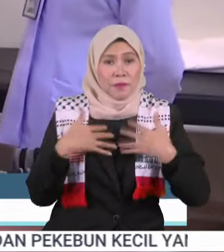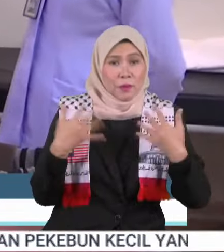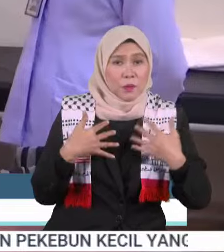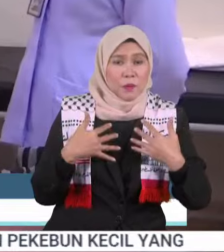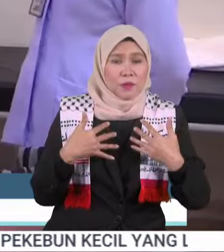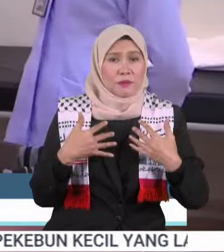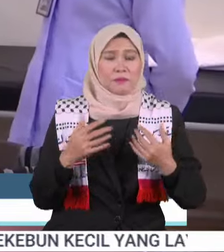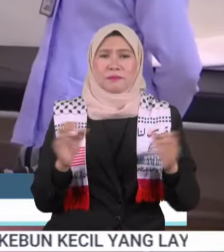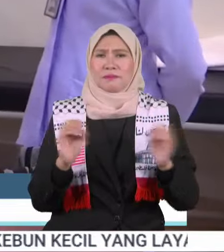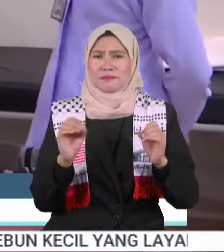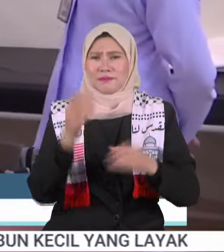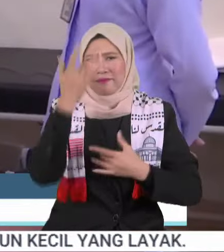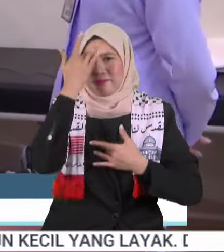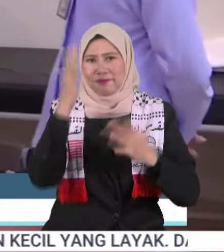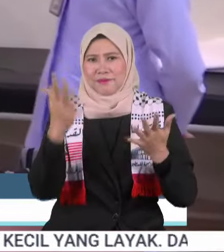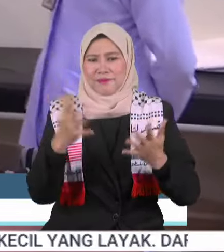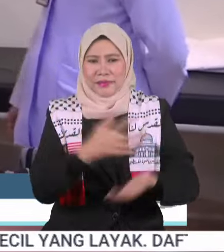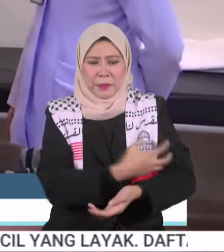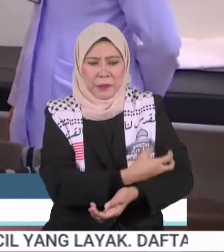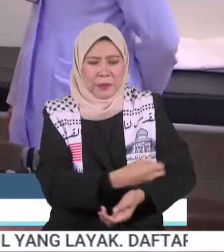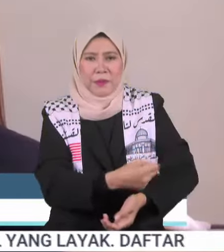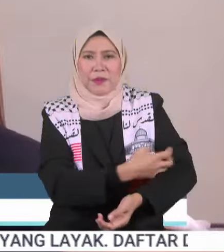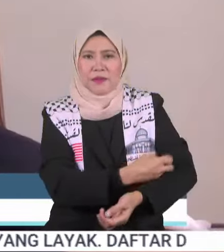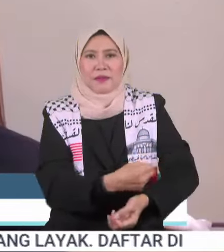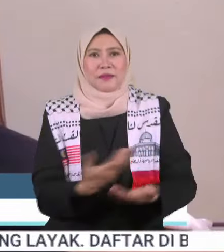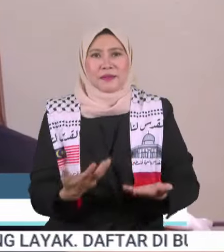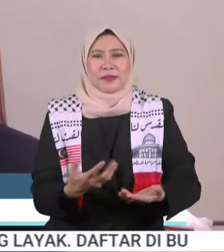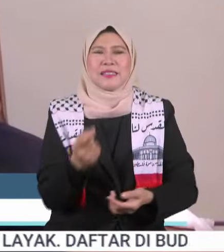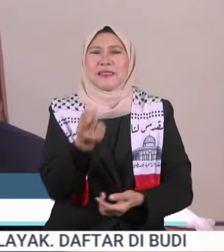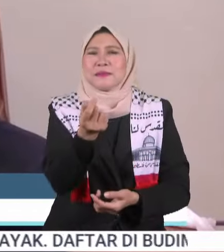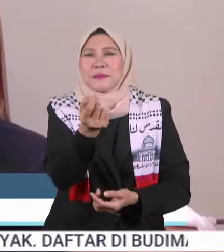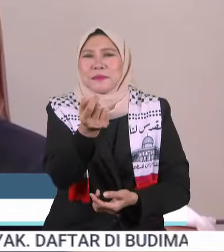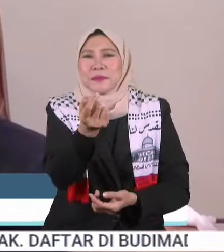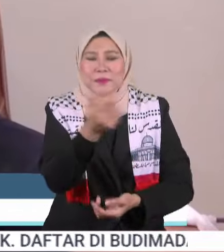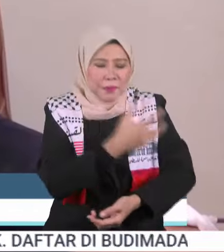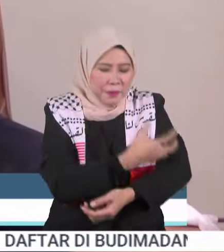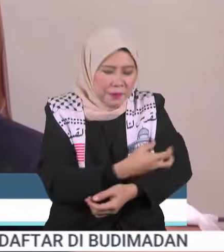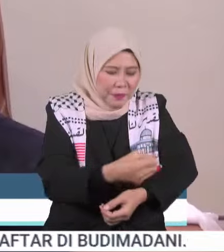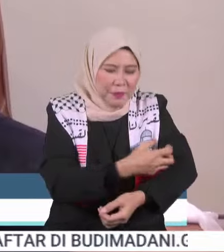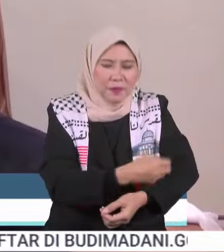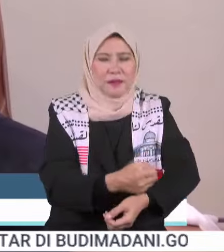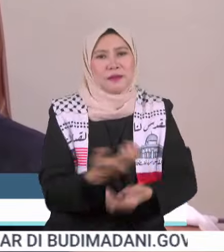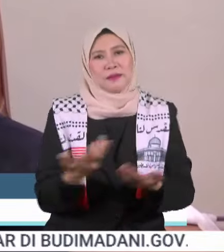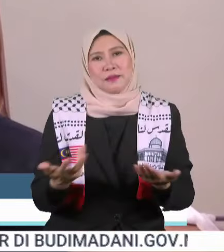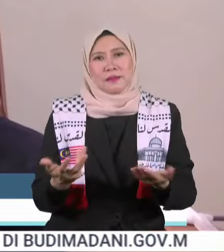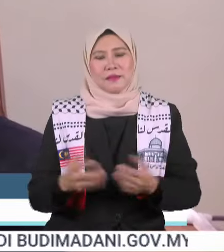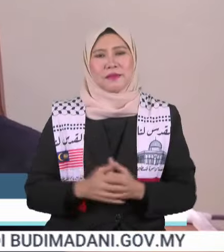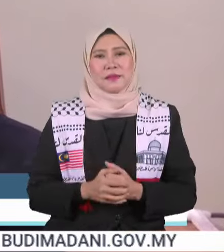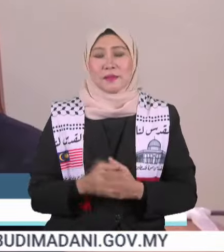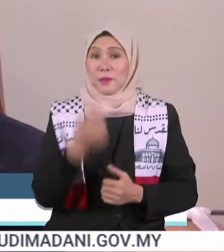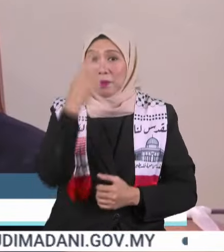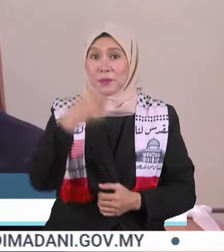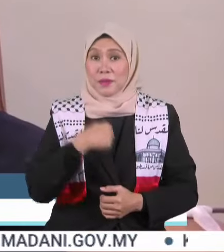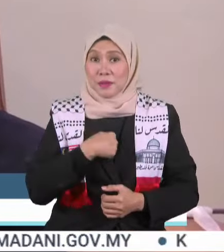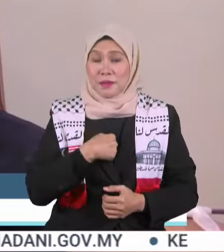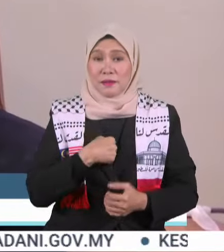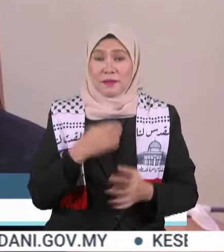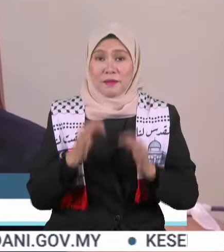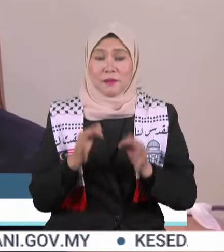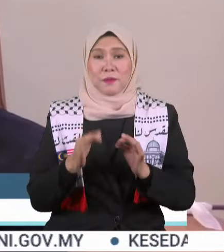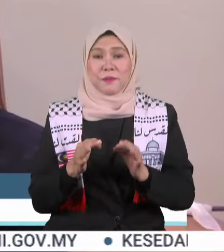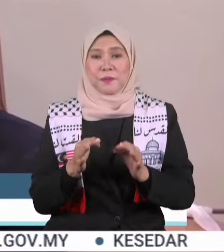tu tak sakit macam apa tersingat semut ya. Lepas tu sebenarnya bagi saya, kalau saya